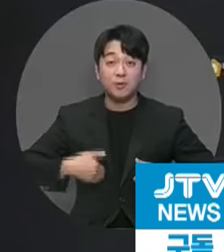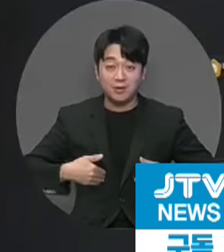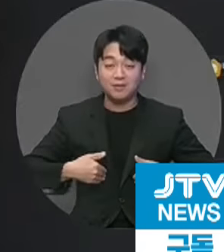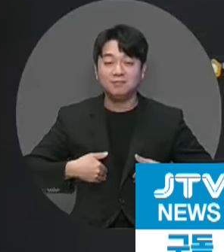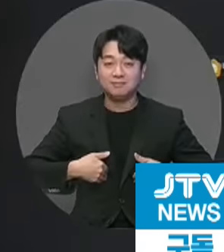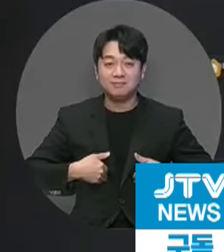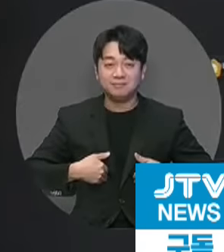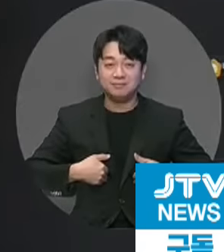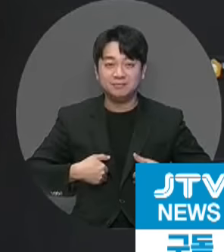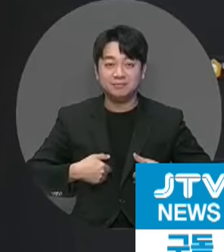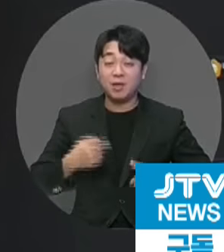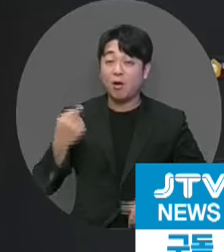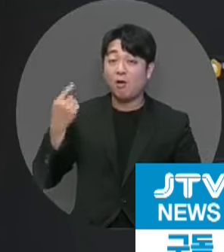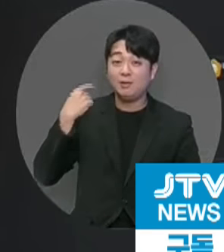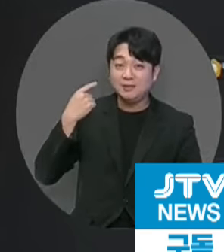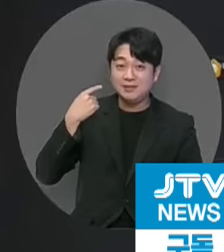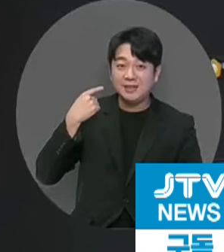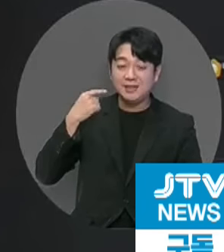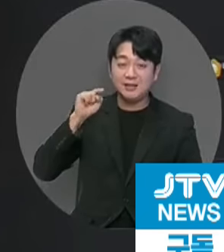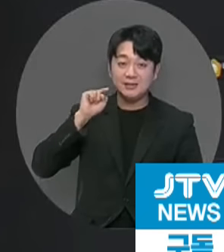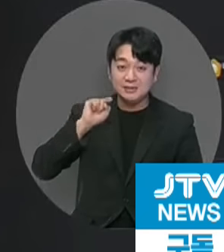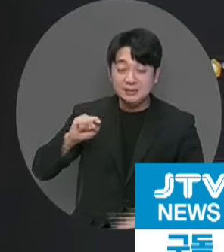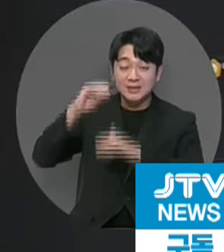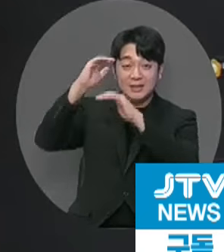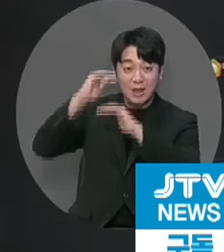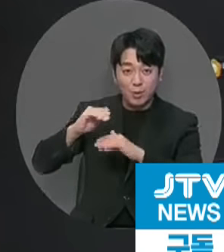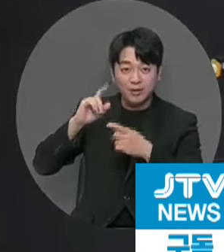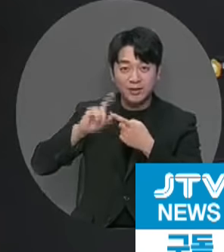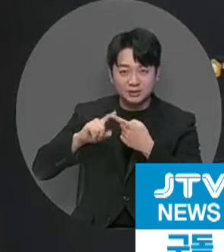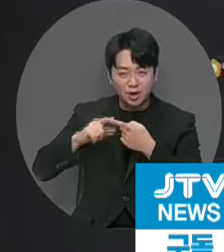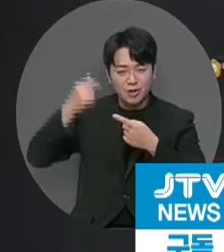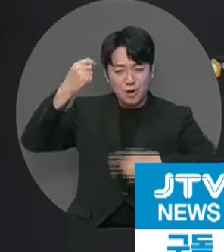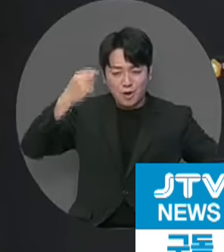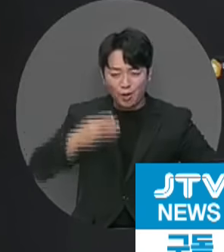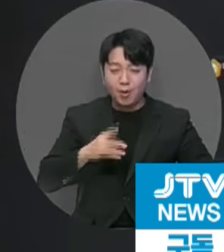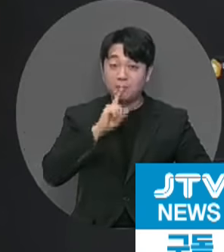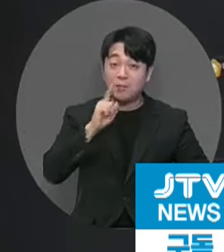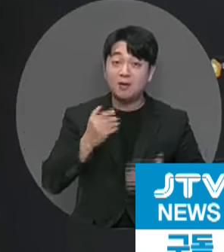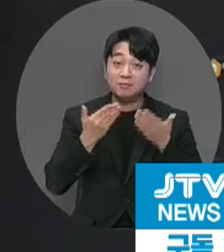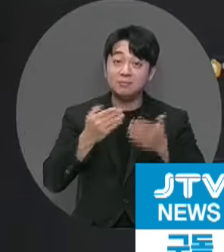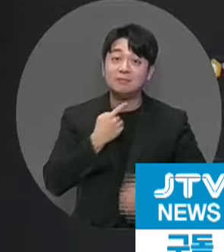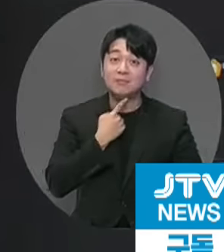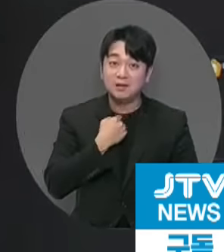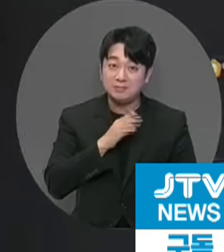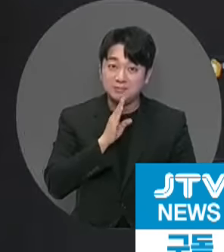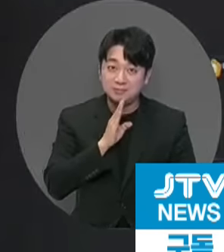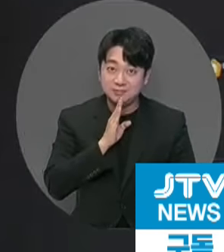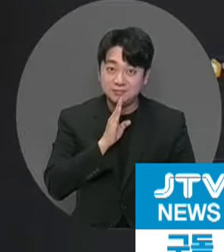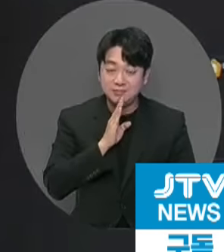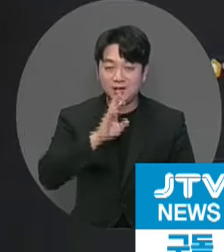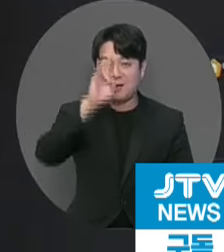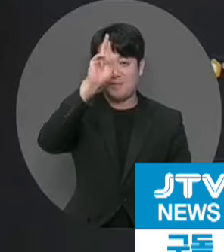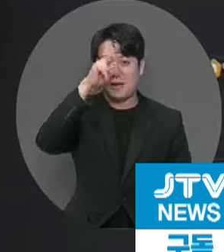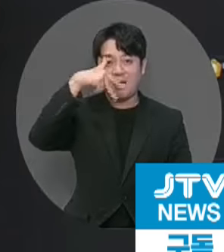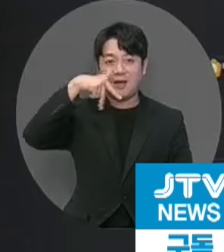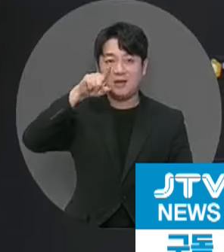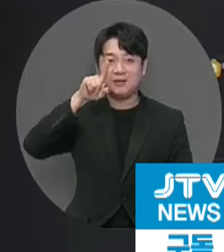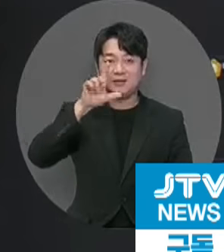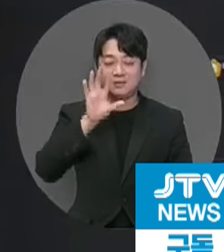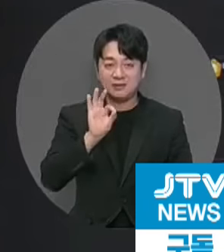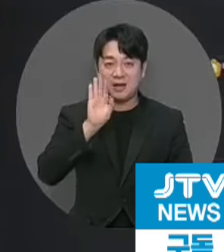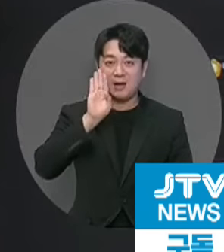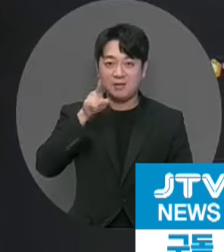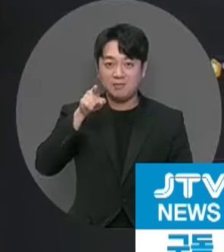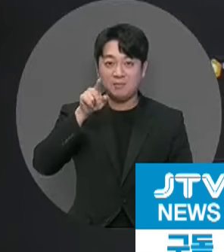이 쟁점을 몇 번이나 정리를 해드렸습니다. 그게 뭐냐. 우리는 박장범 후보자가 지금 저